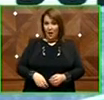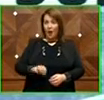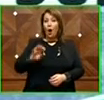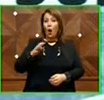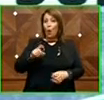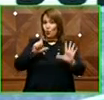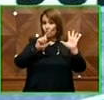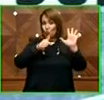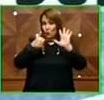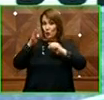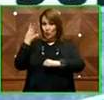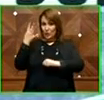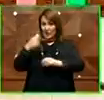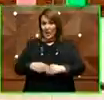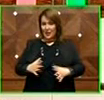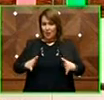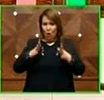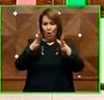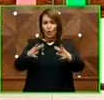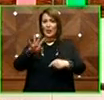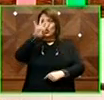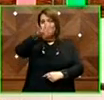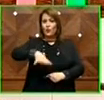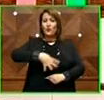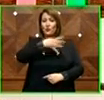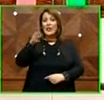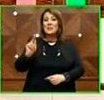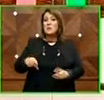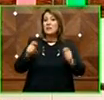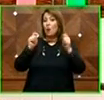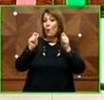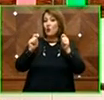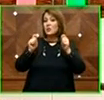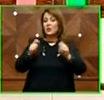10464 مترشح في القوائم الحزبية.